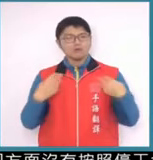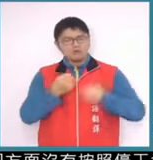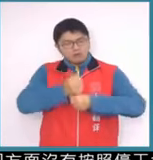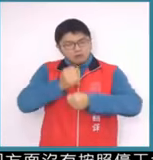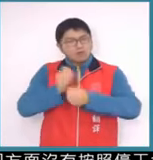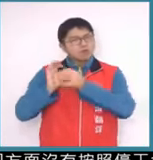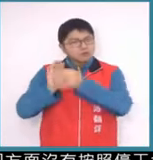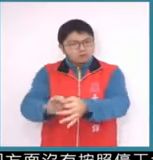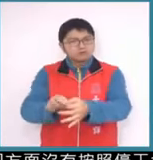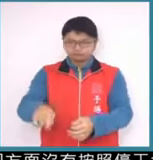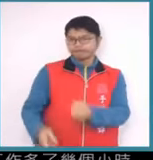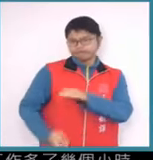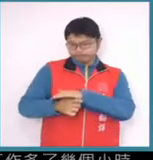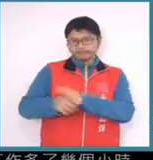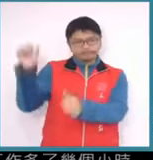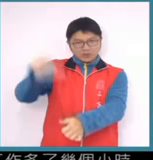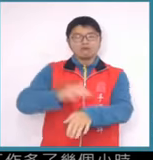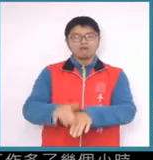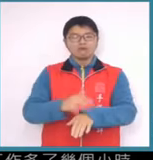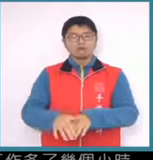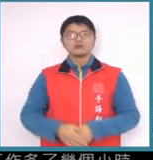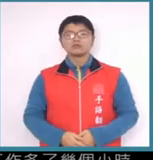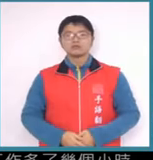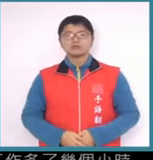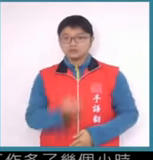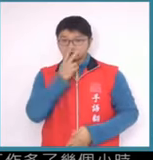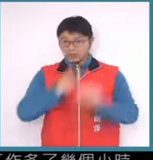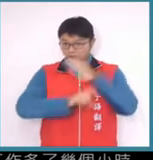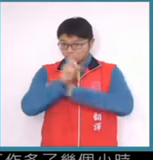时。好，这个是有关亚旭的部分。